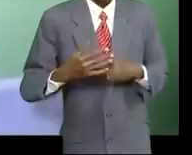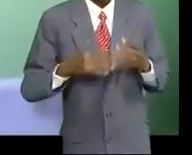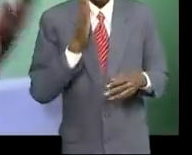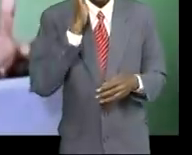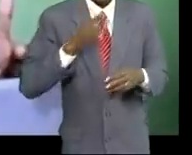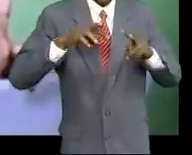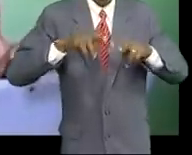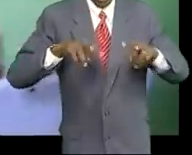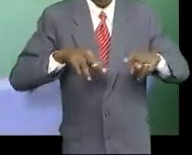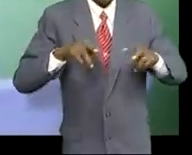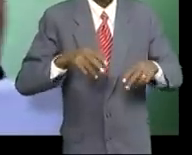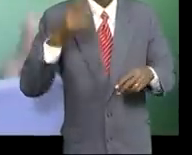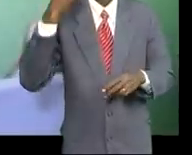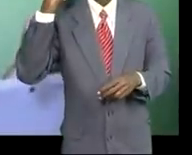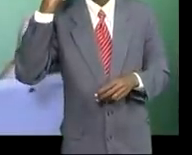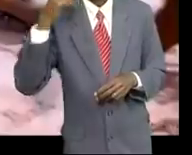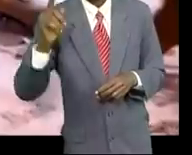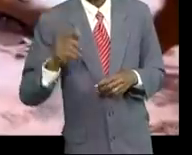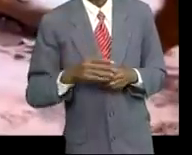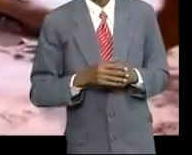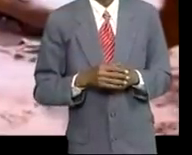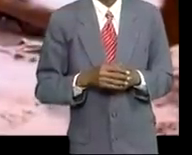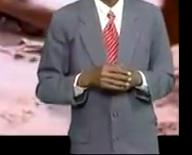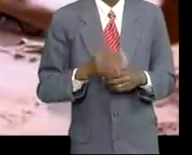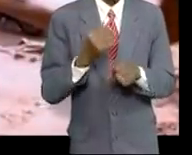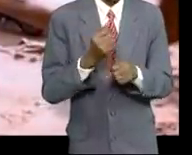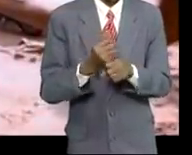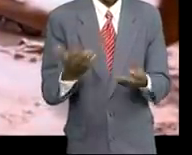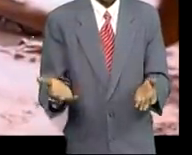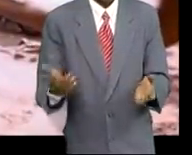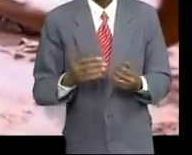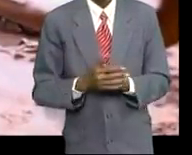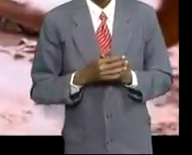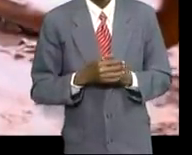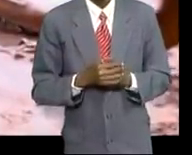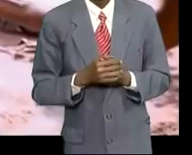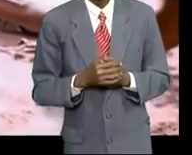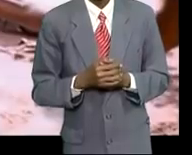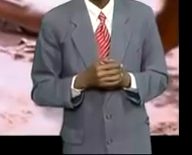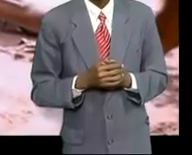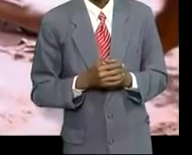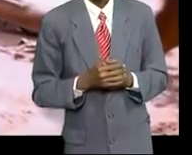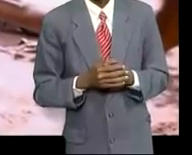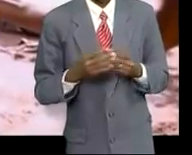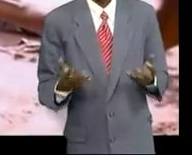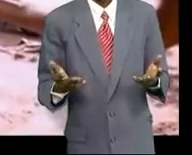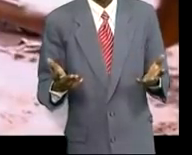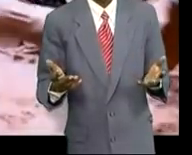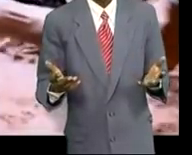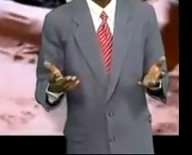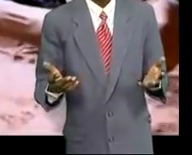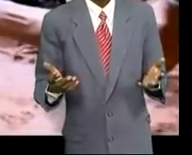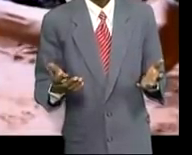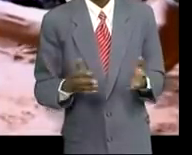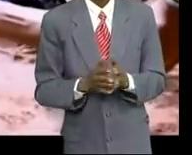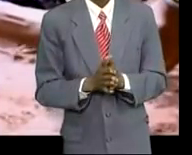façon non plus artisanale, mais industrielle. La richesse minière potentielle du Ubangi est confirmée ici par le géologue Gloire Sung. Là,